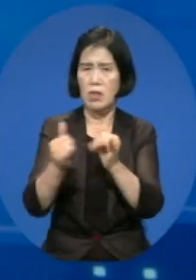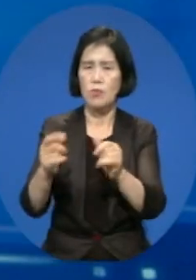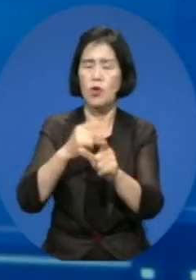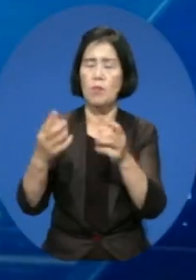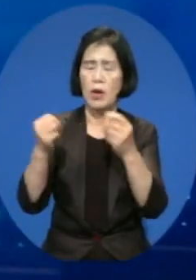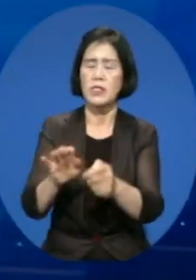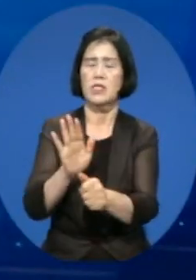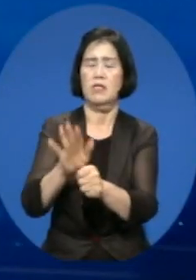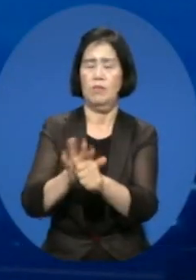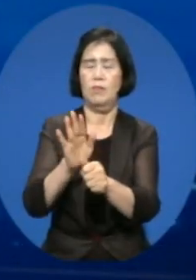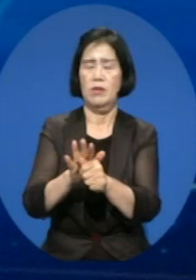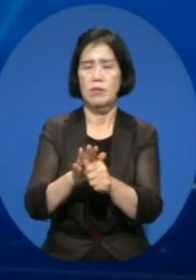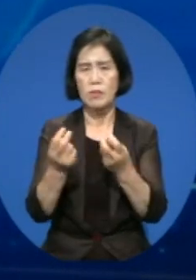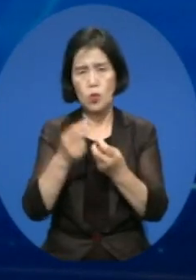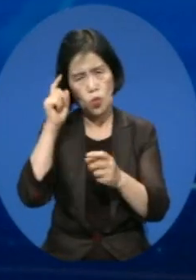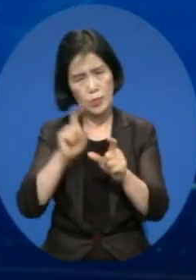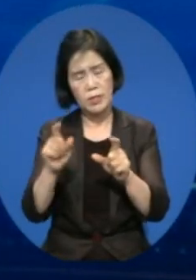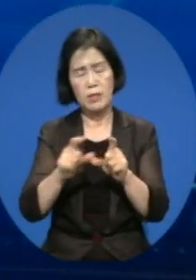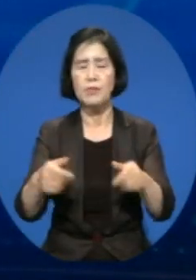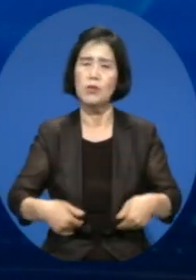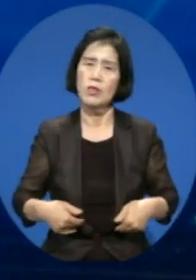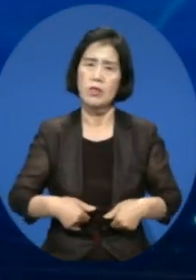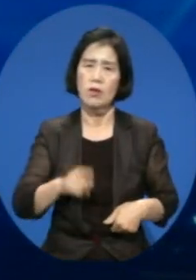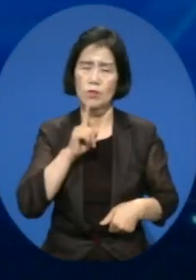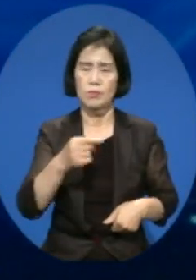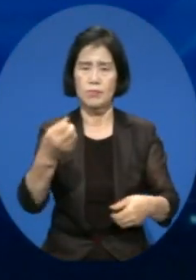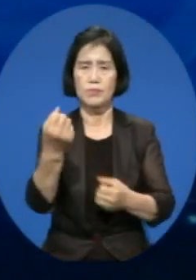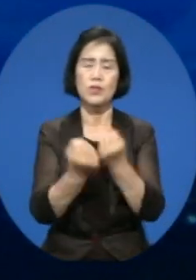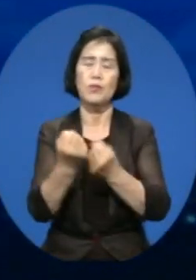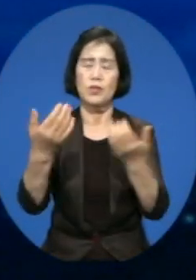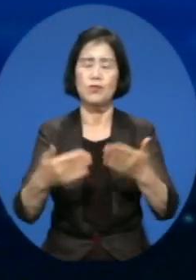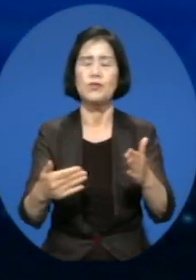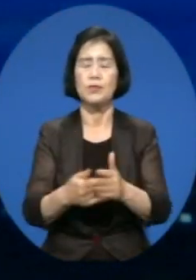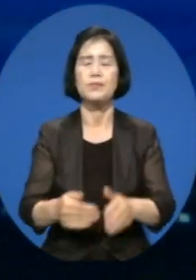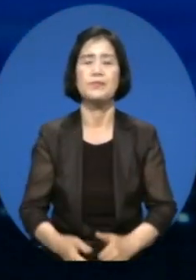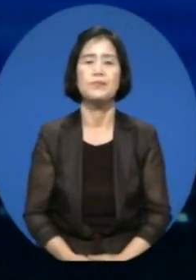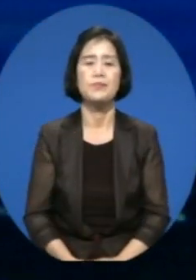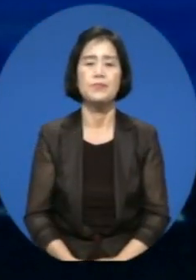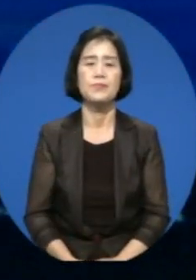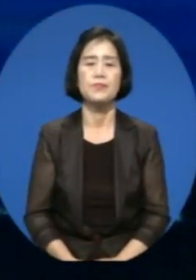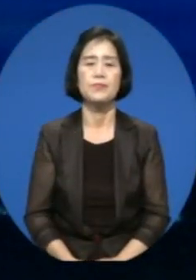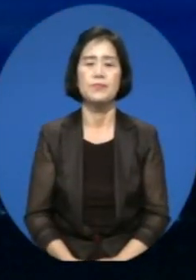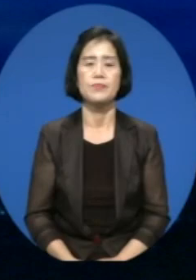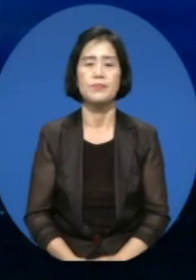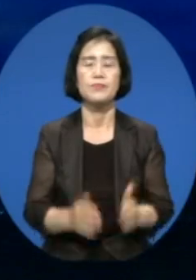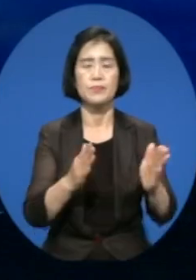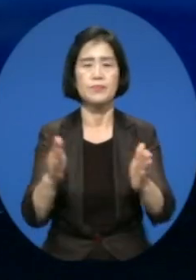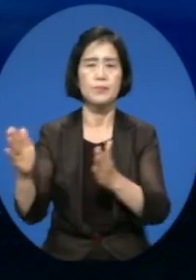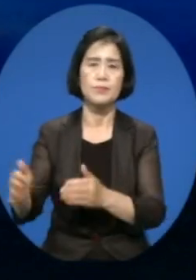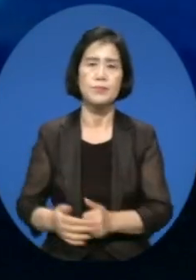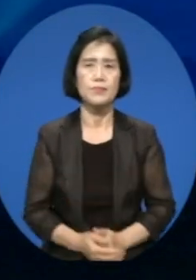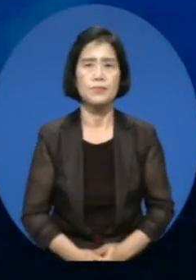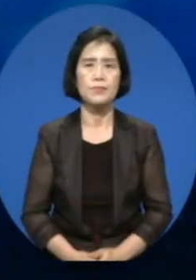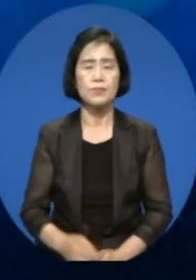두텁게 지급하는 방안을 고민했어야 된다라고 윤석전 평론가님께서는 또 다르게 말씀을 하셨는데 평론가님 그렇다면